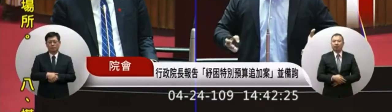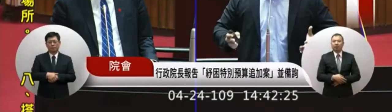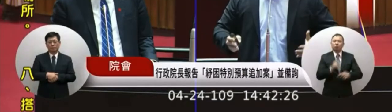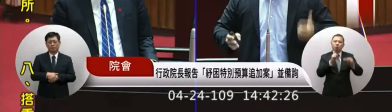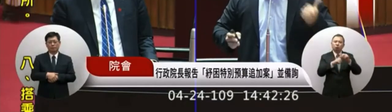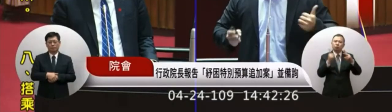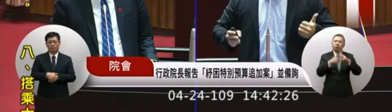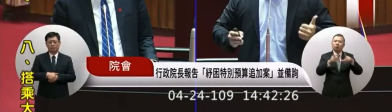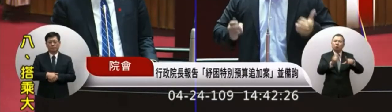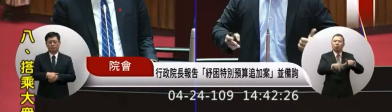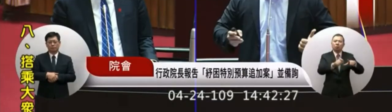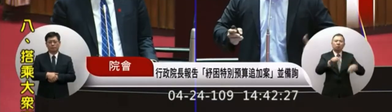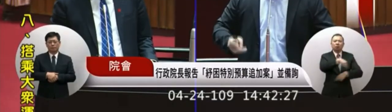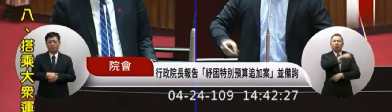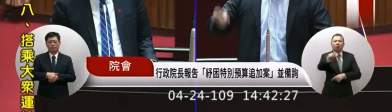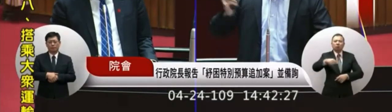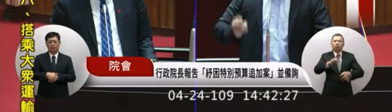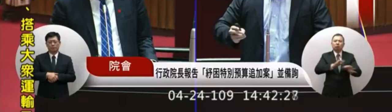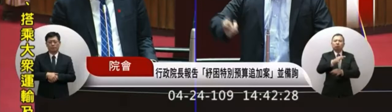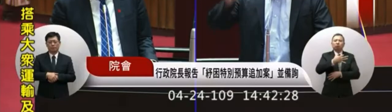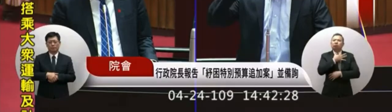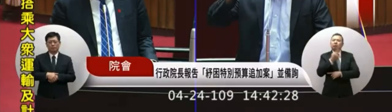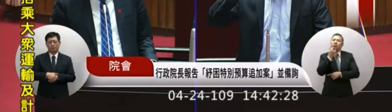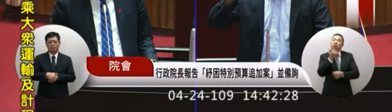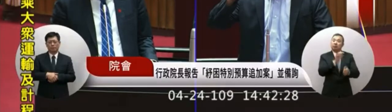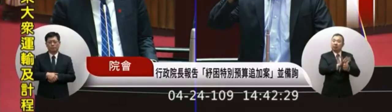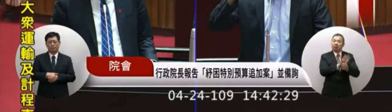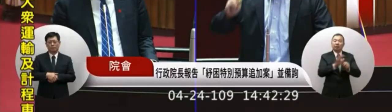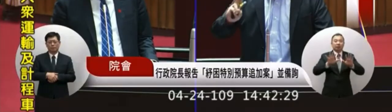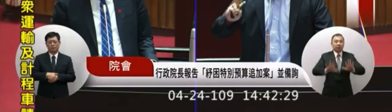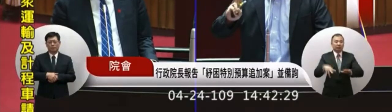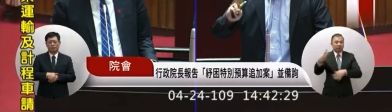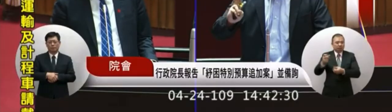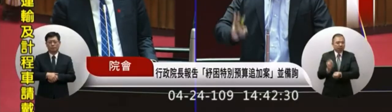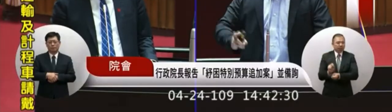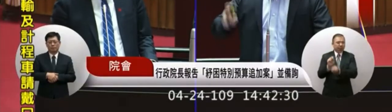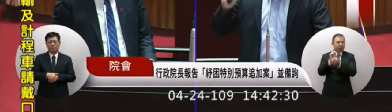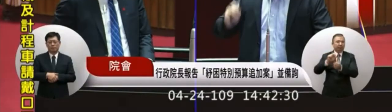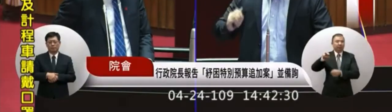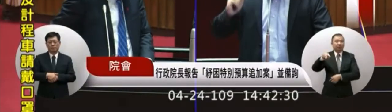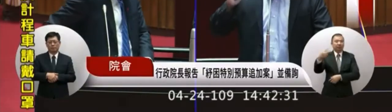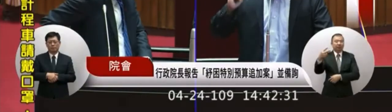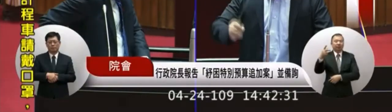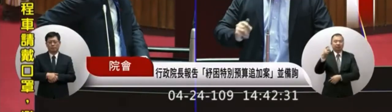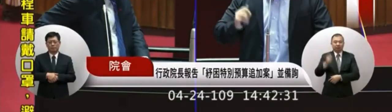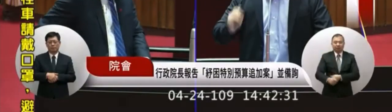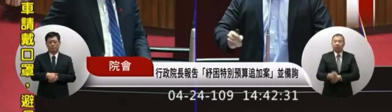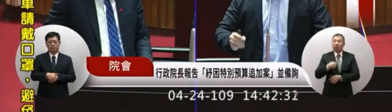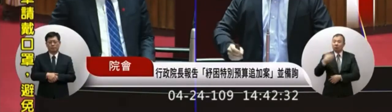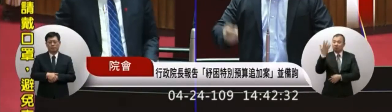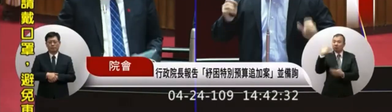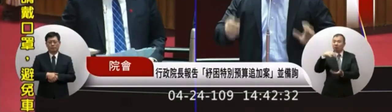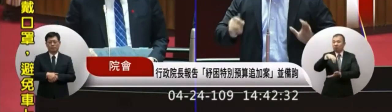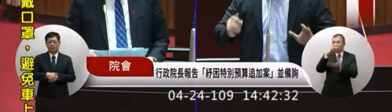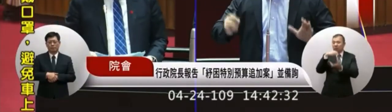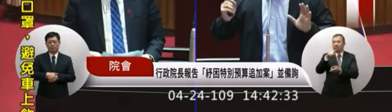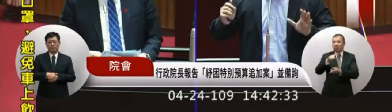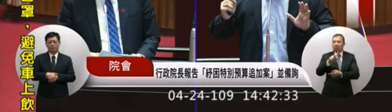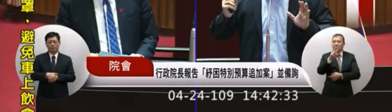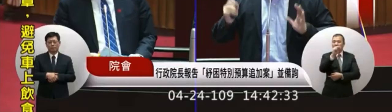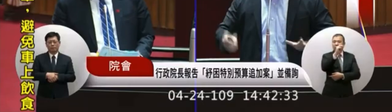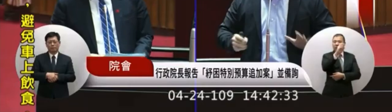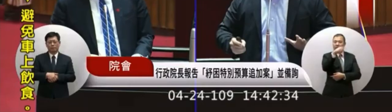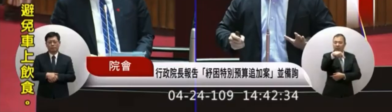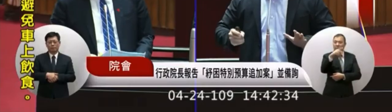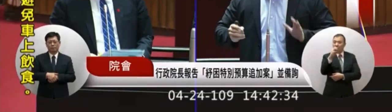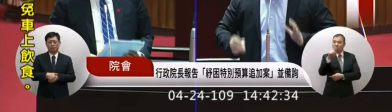小企业主嘛，吼，这做好的政策。啊，即马就是讲，搁追加200亿嘛，吼。啊，进前阮都提出来讲，吼，这 NPO 敢